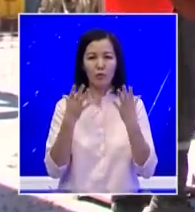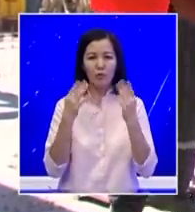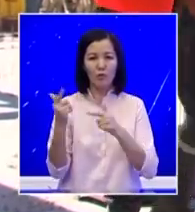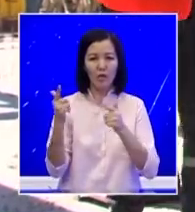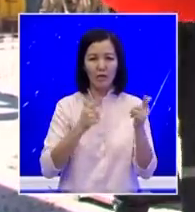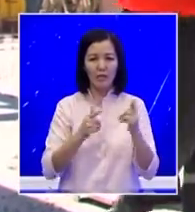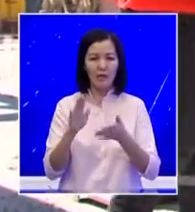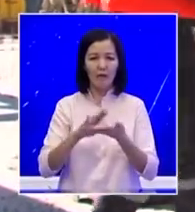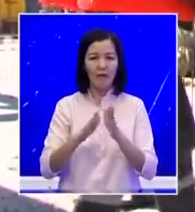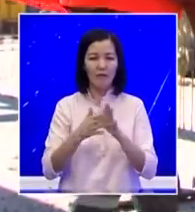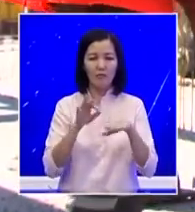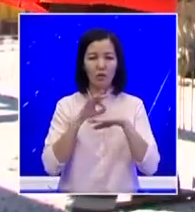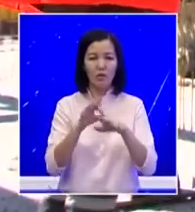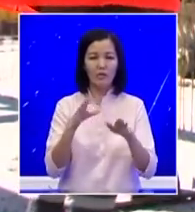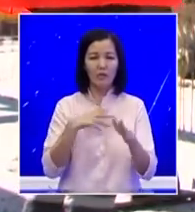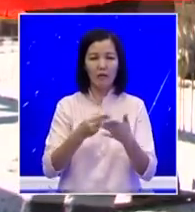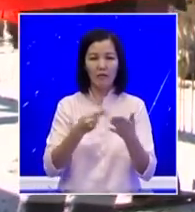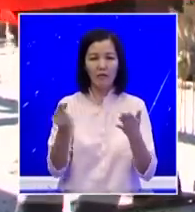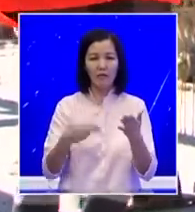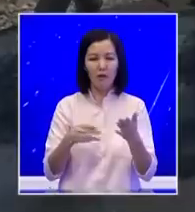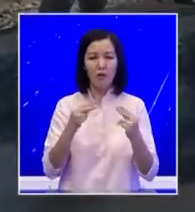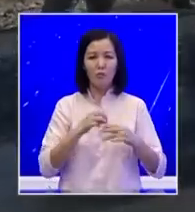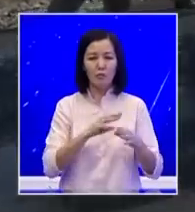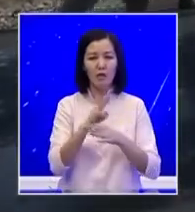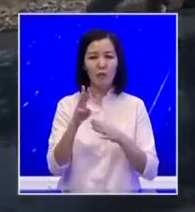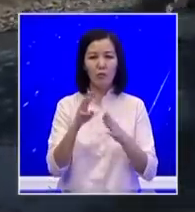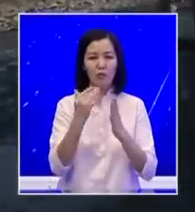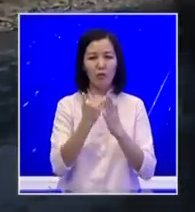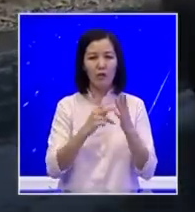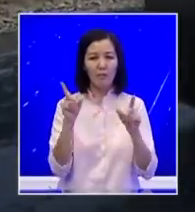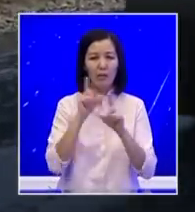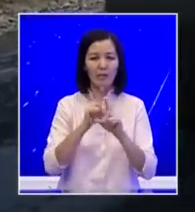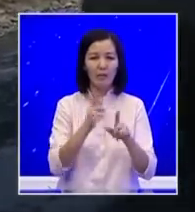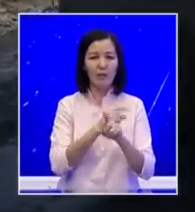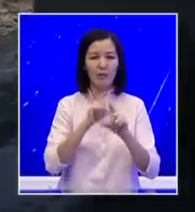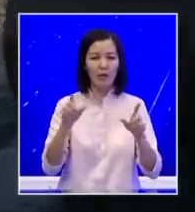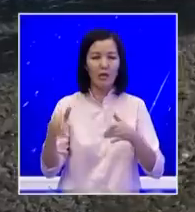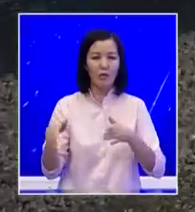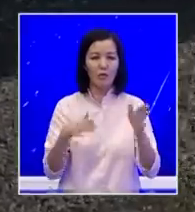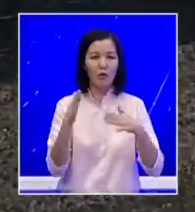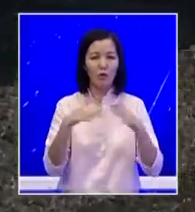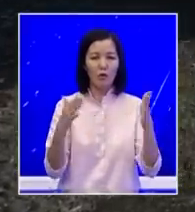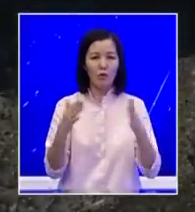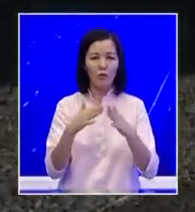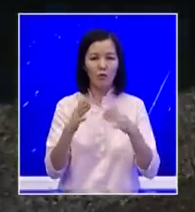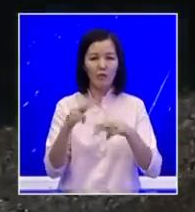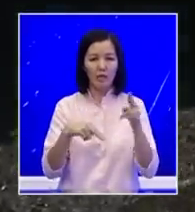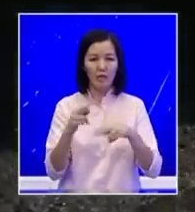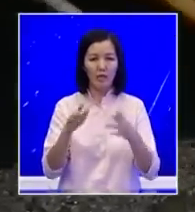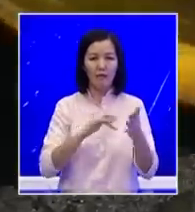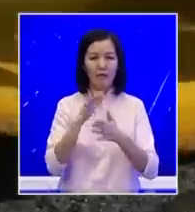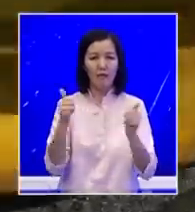әзір келісім шарт жасалды. Жұмыспен қамтудың жол картасы бойынша мектеп, емхана, жол, тұрғын үй салынады. Бірі қала